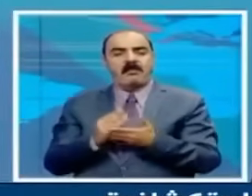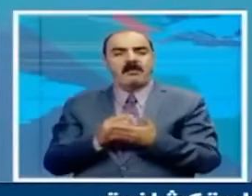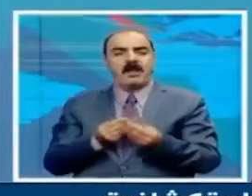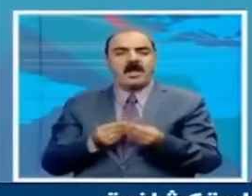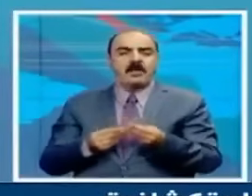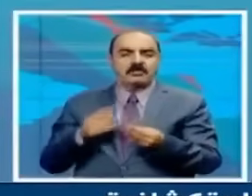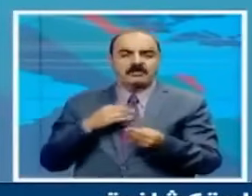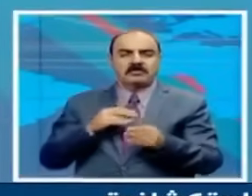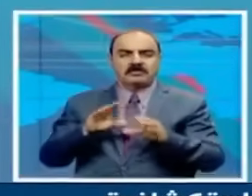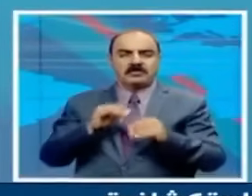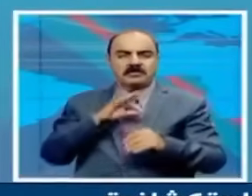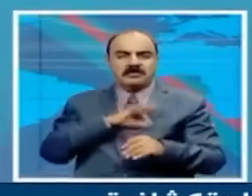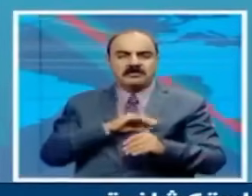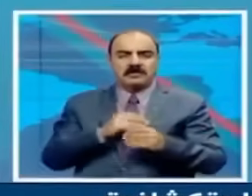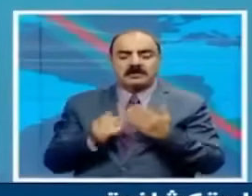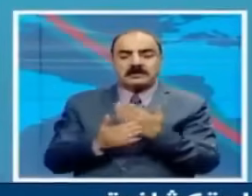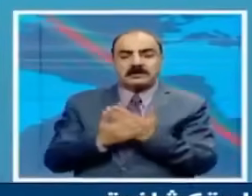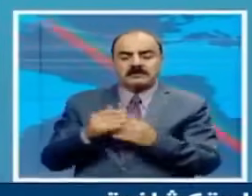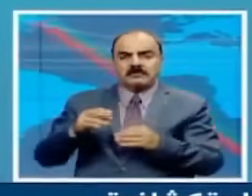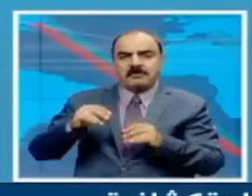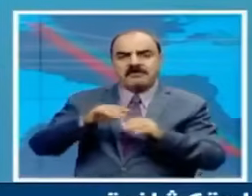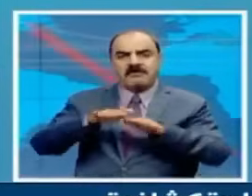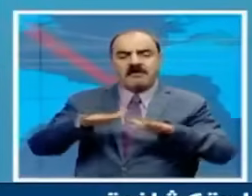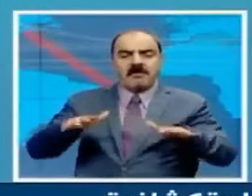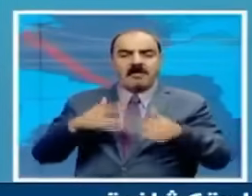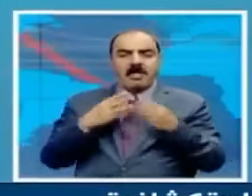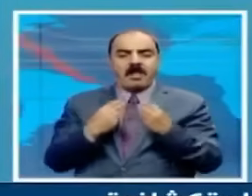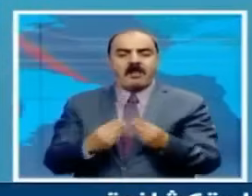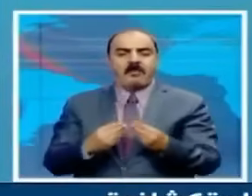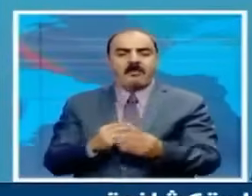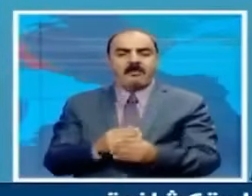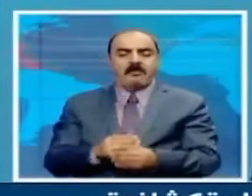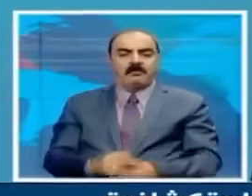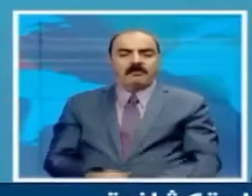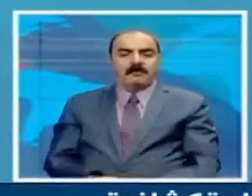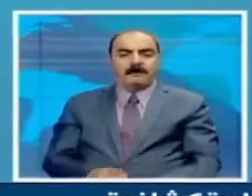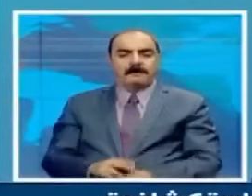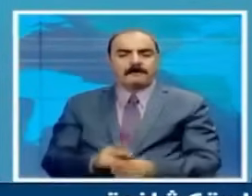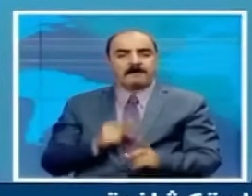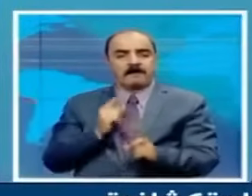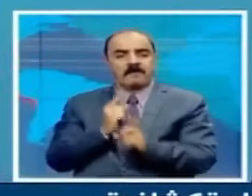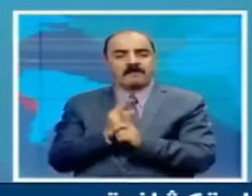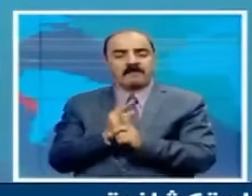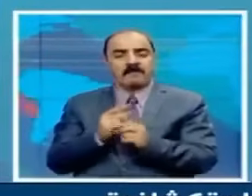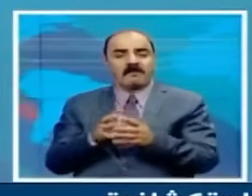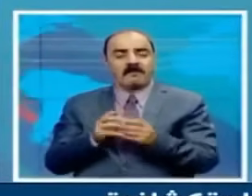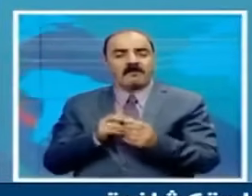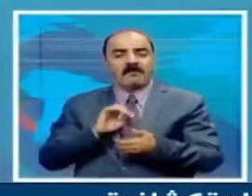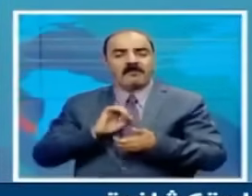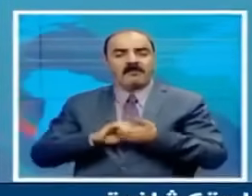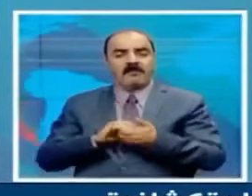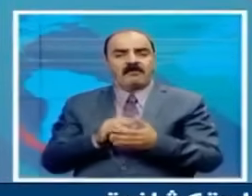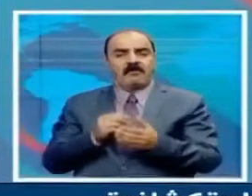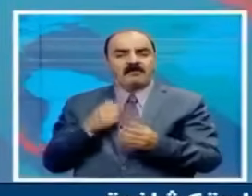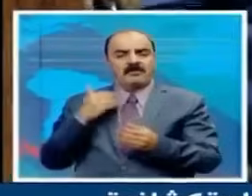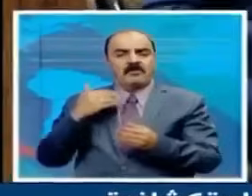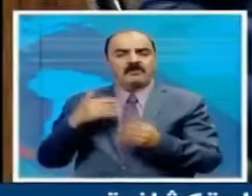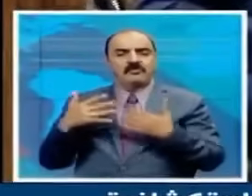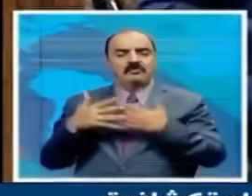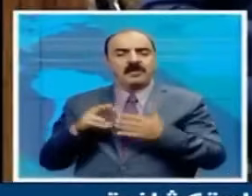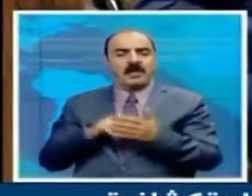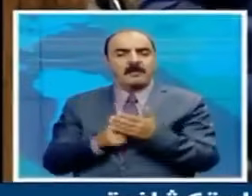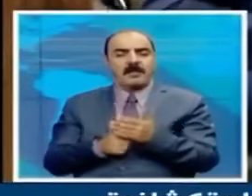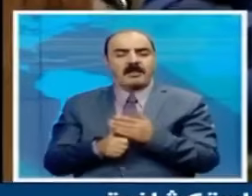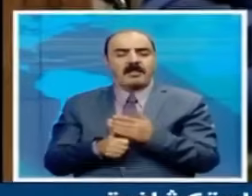برغبتها في الحصول على مناطق استكشافية جديدة بالصحراء الغربية. وخلال اللقاء تم استعراض الخطط الطموحة